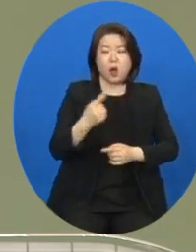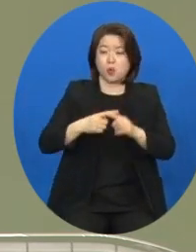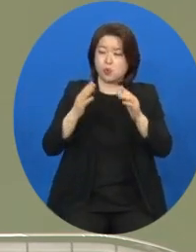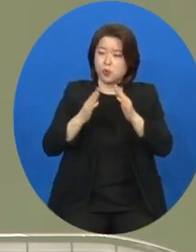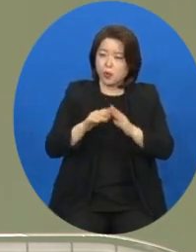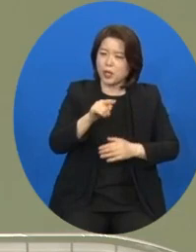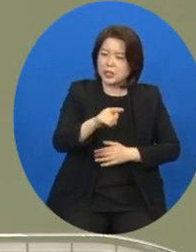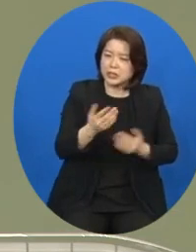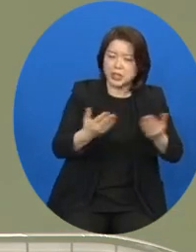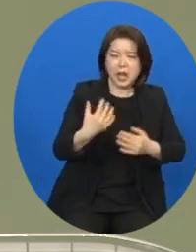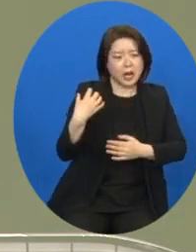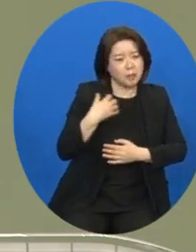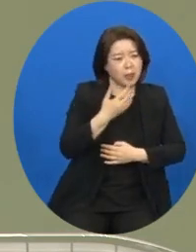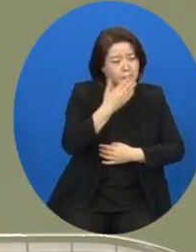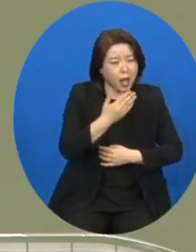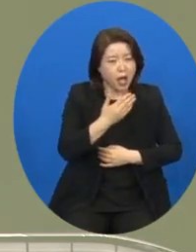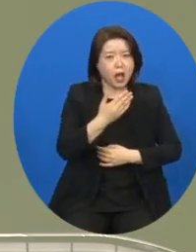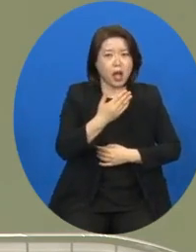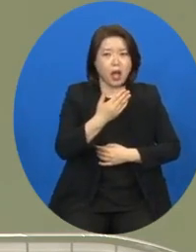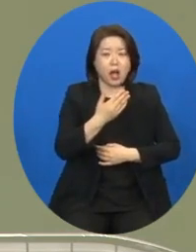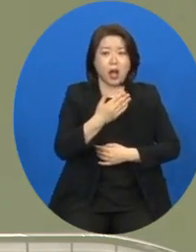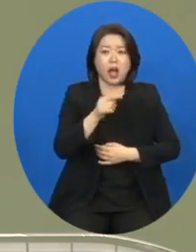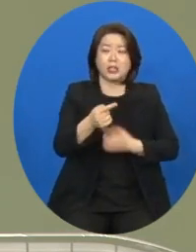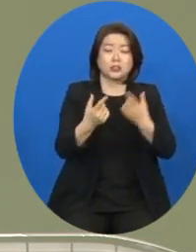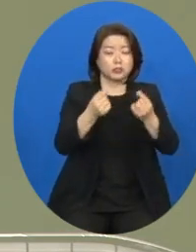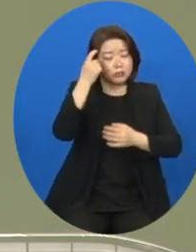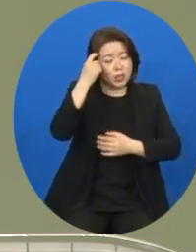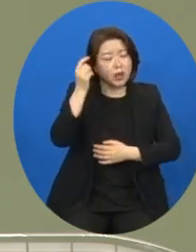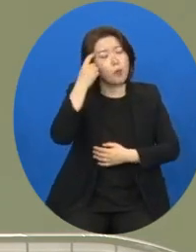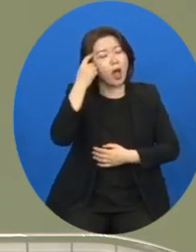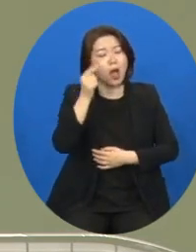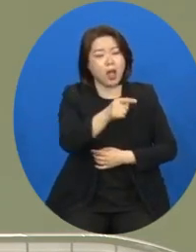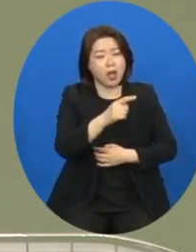그런 일을 감당할까, 또 어떻게 그렇게 생각하냐?